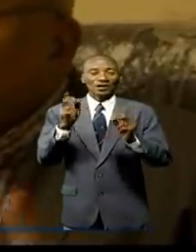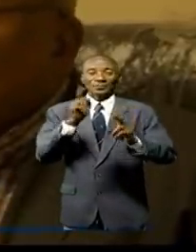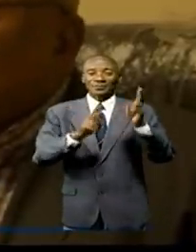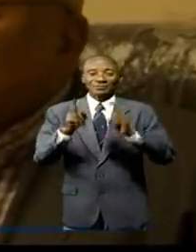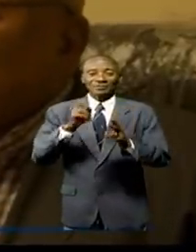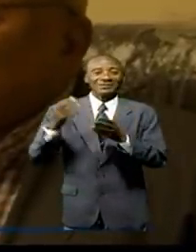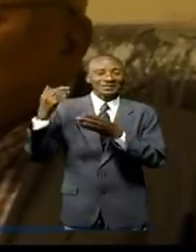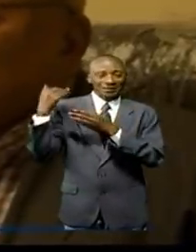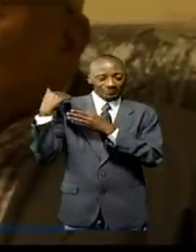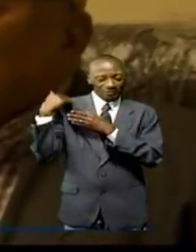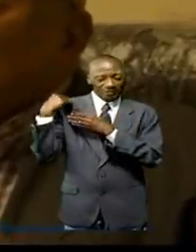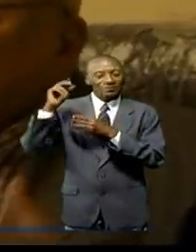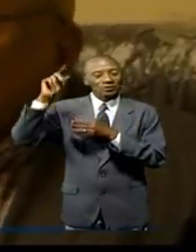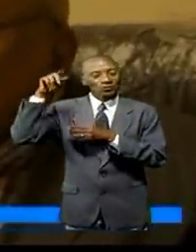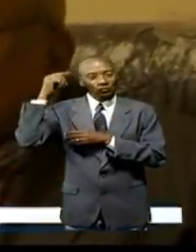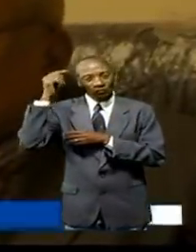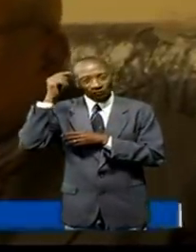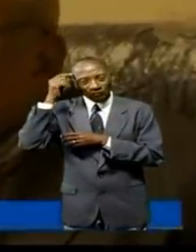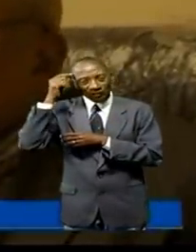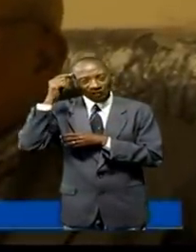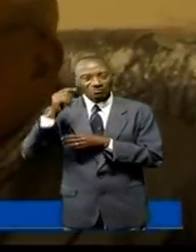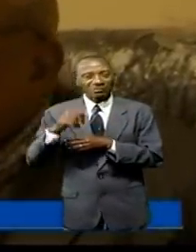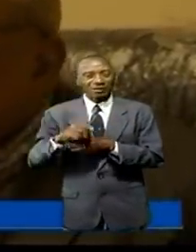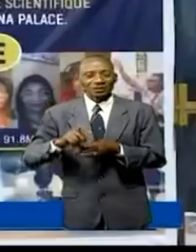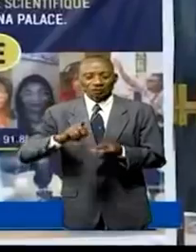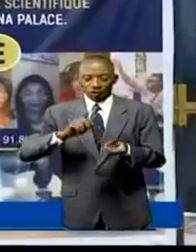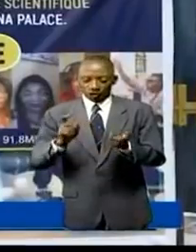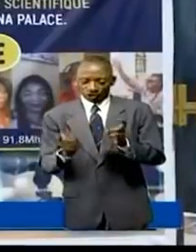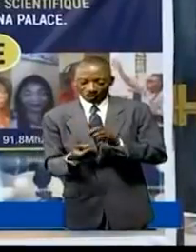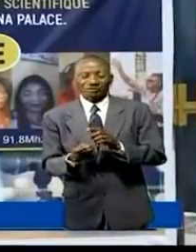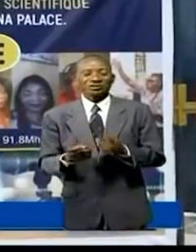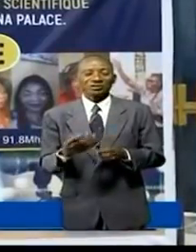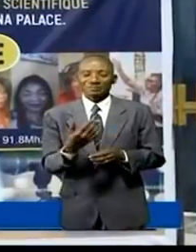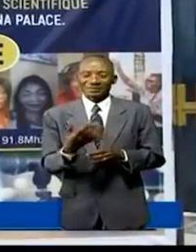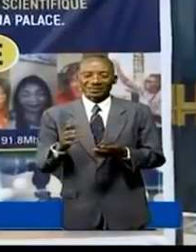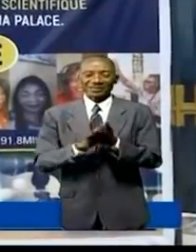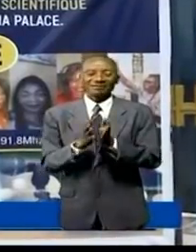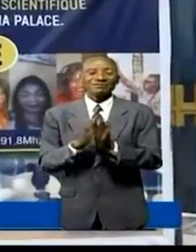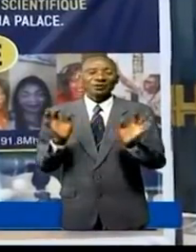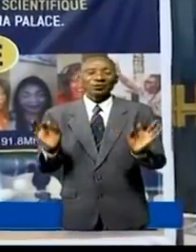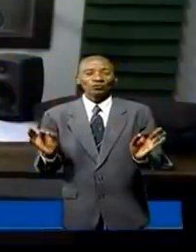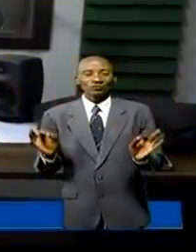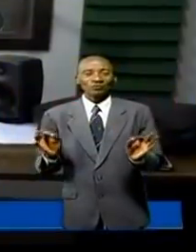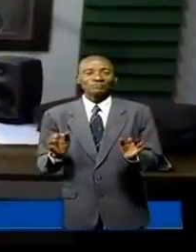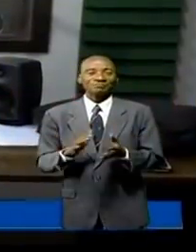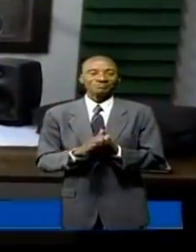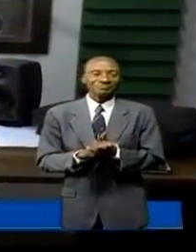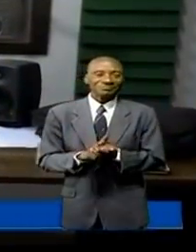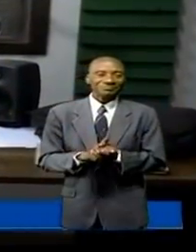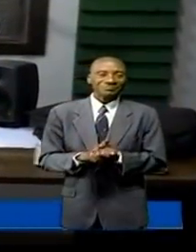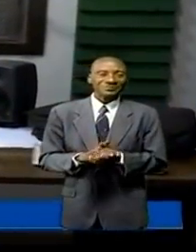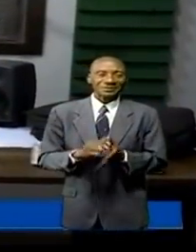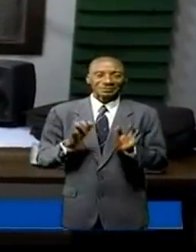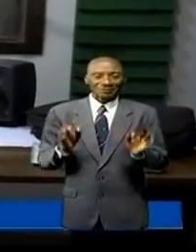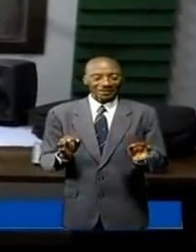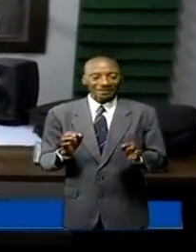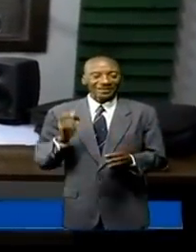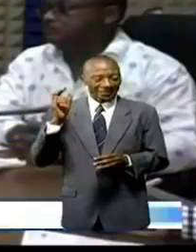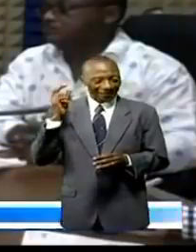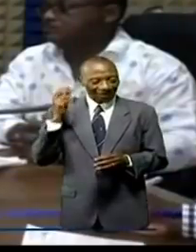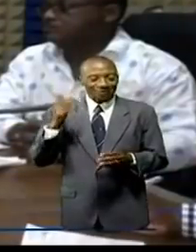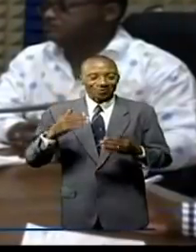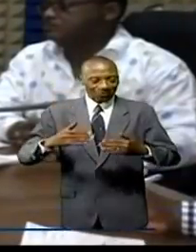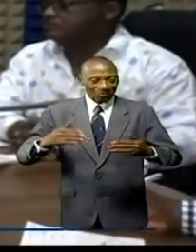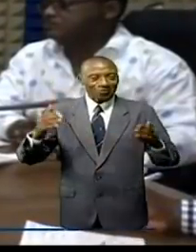au gouvernement, de moderniser notre outil de travail. Toutefois, elle continue à s'imposer dans les coins du pays où seule la